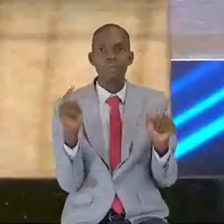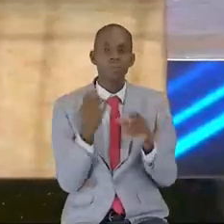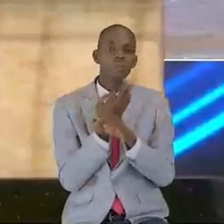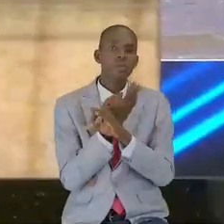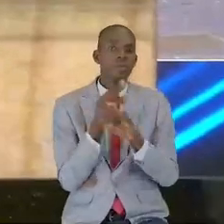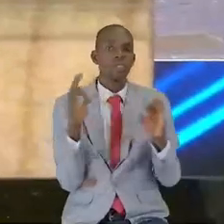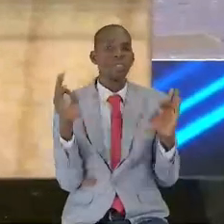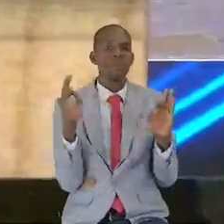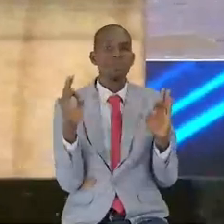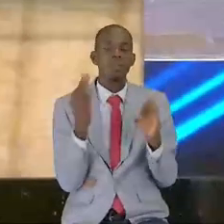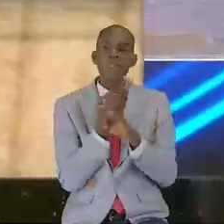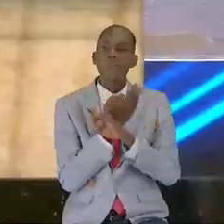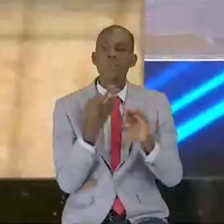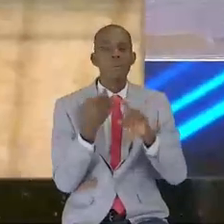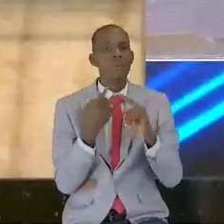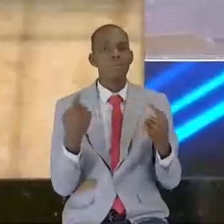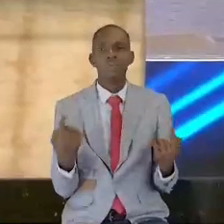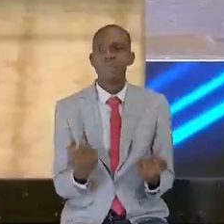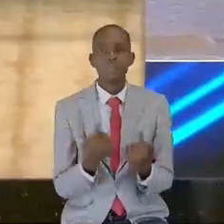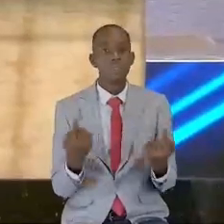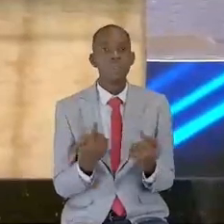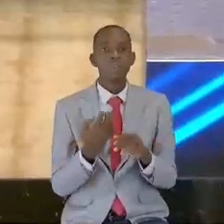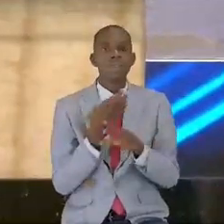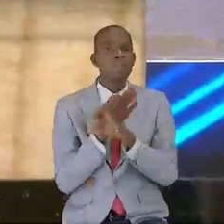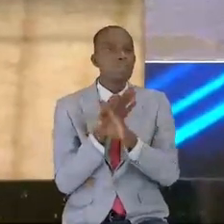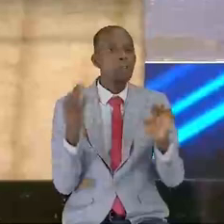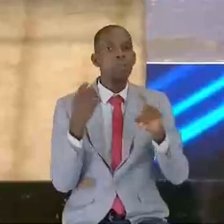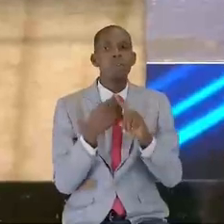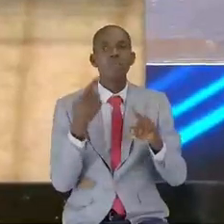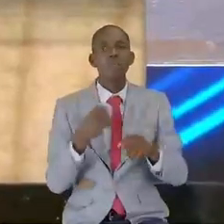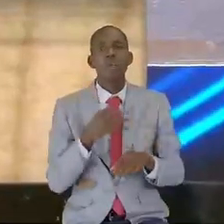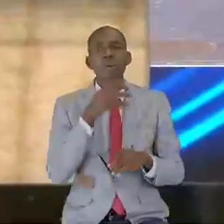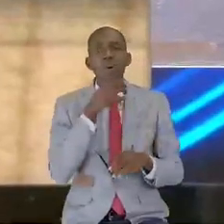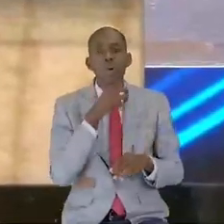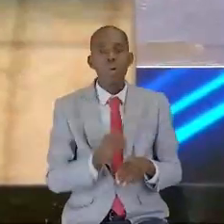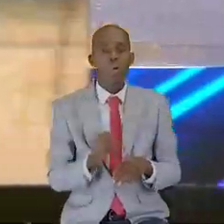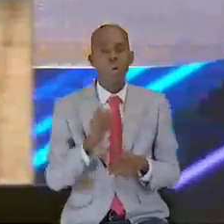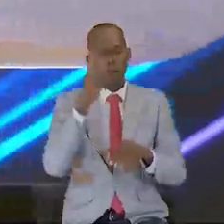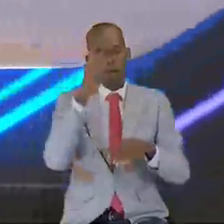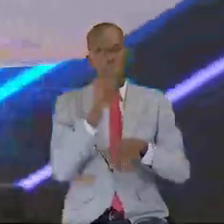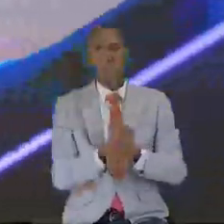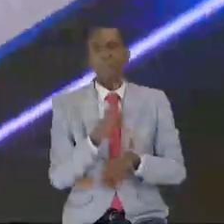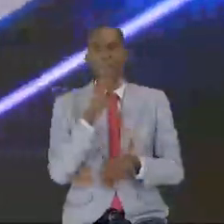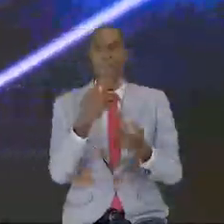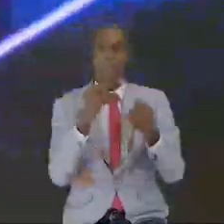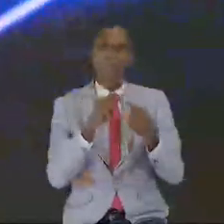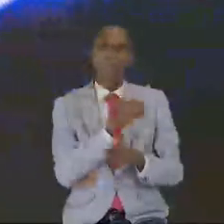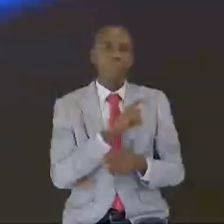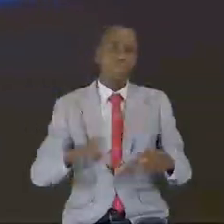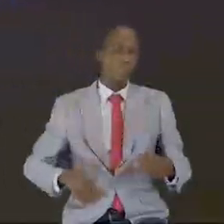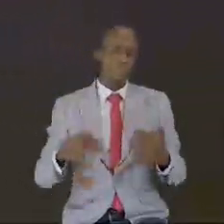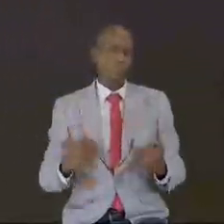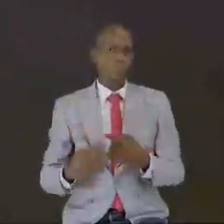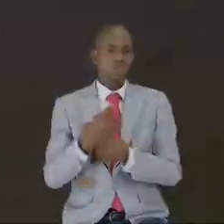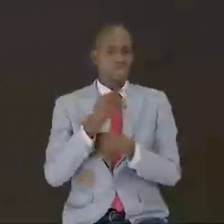liberté. Libéré du péché, libéré des anciennes habitudes. Est-ce que tu viens au Seigneur aujourd'hui? Examine ta